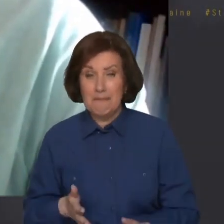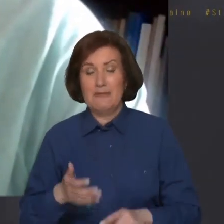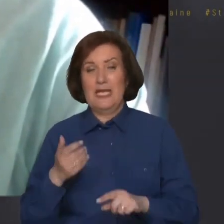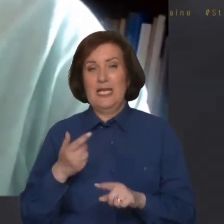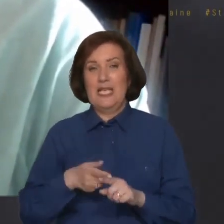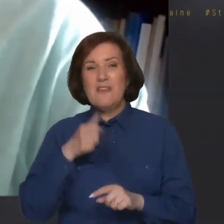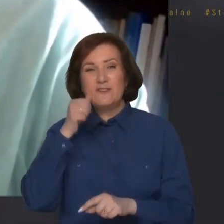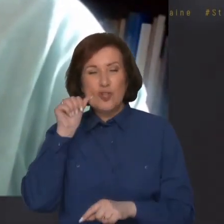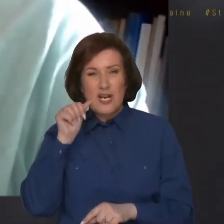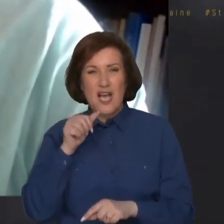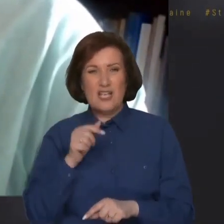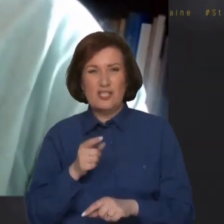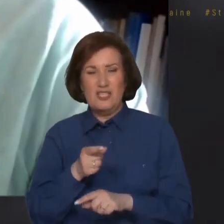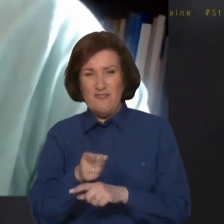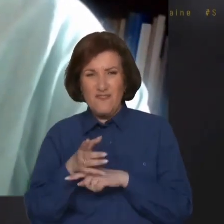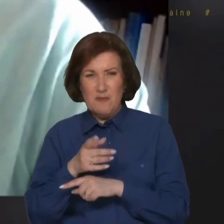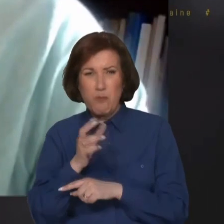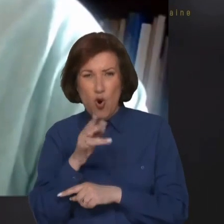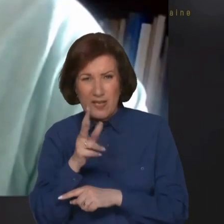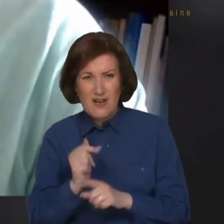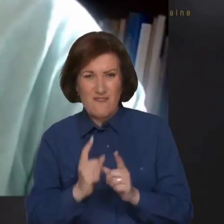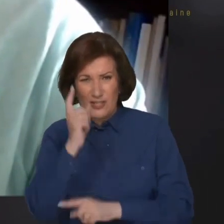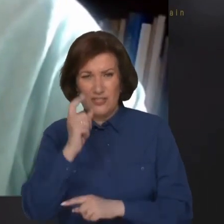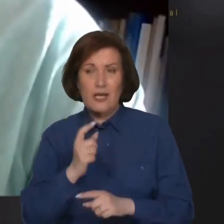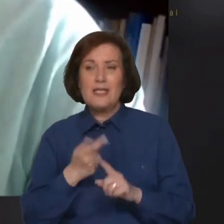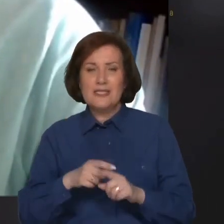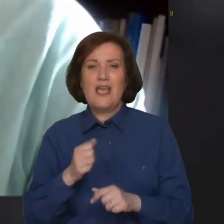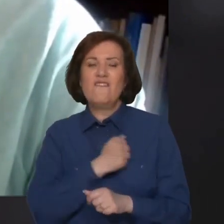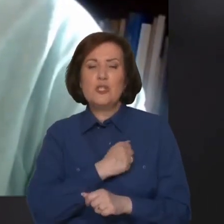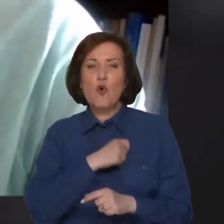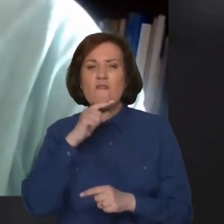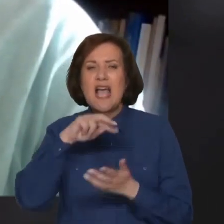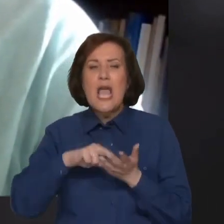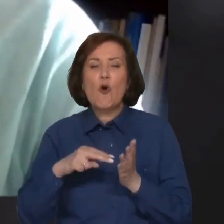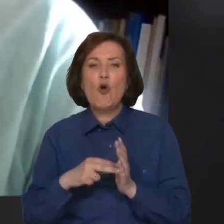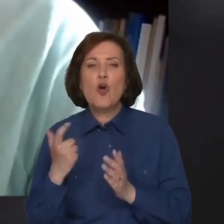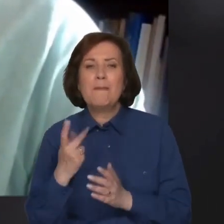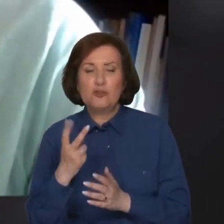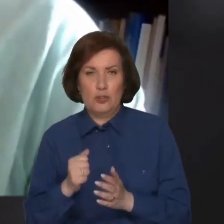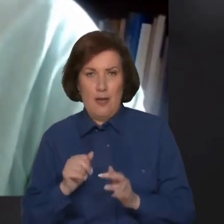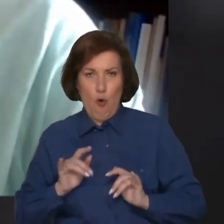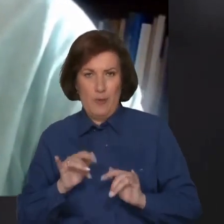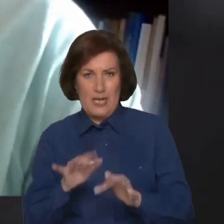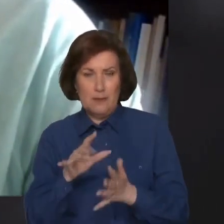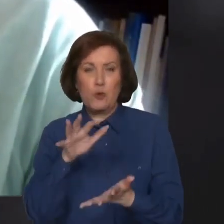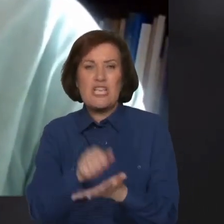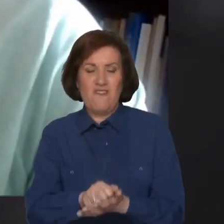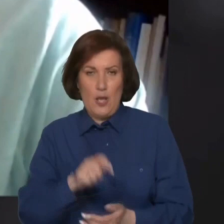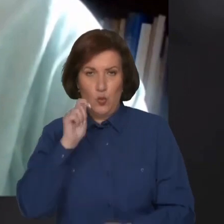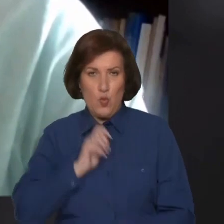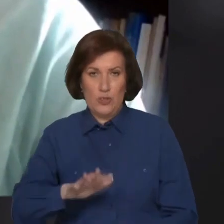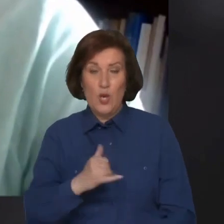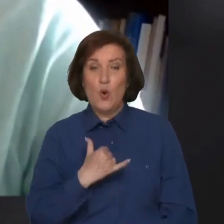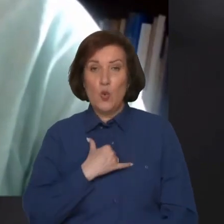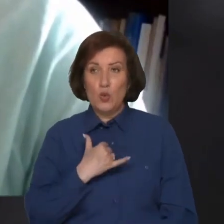ці вчорашні там вишки Бойка – це все військово-економічна операція по захвату України, бо